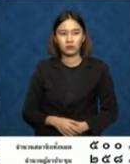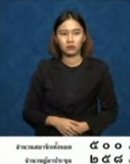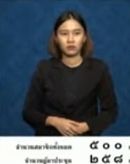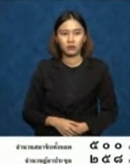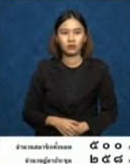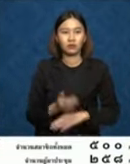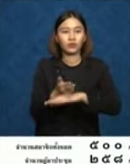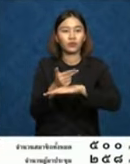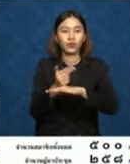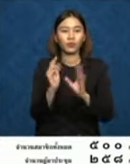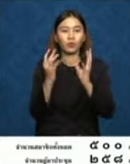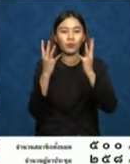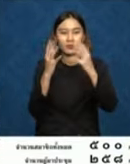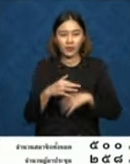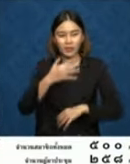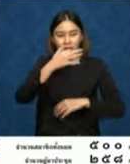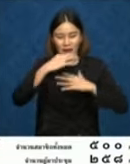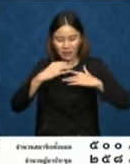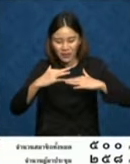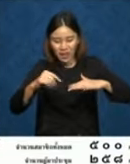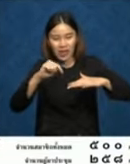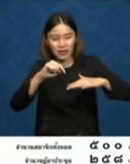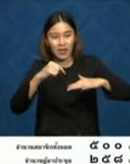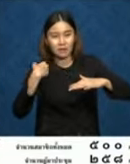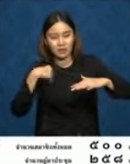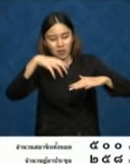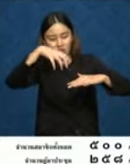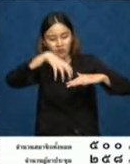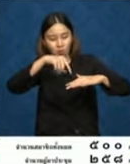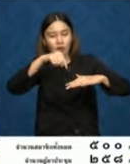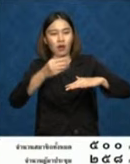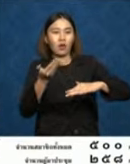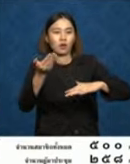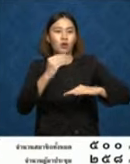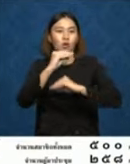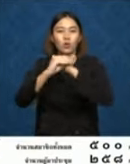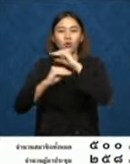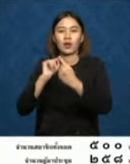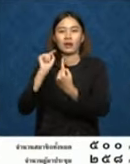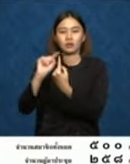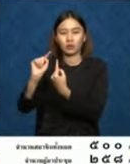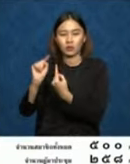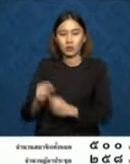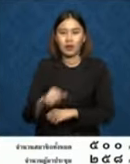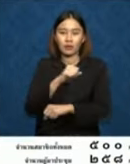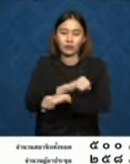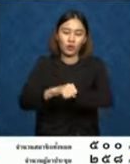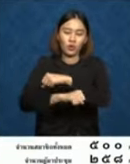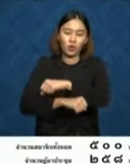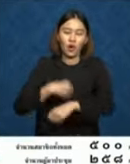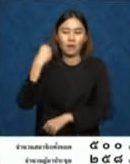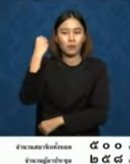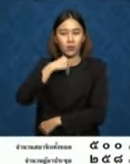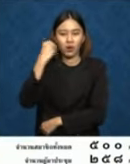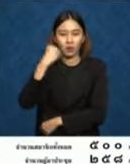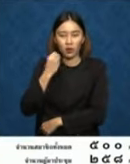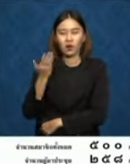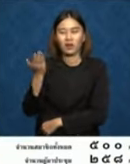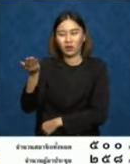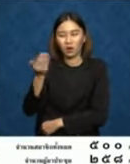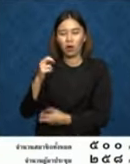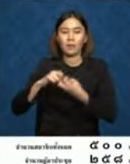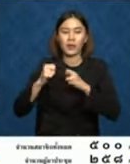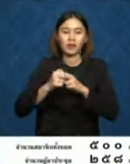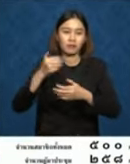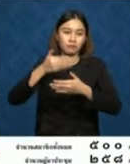นะครับไม่มีวิดีโอนะครับน้ำกระซ้ออย่างนี้ครับแต่เราเข้าขอโครงการไปที่นะครับโยธาธิการหลายครั้งนะครับแล้วก็ติดปั